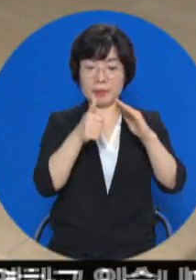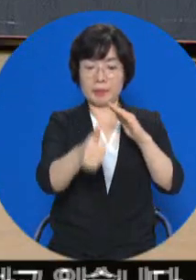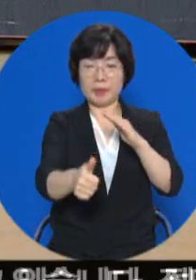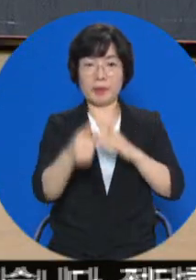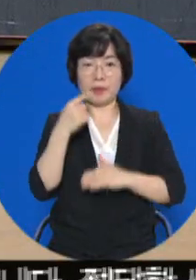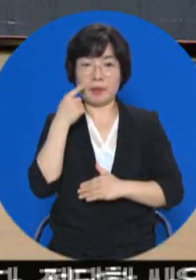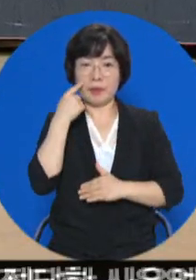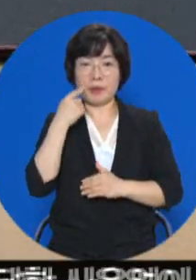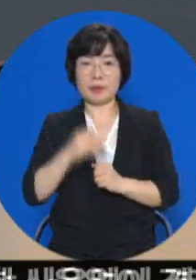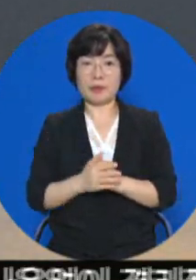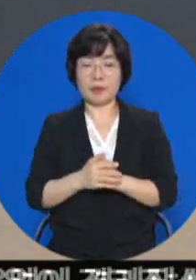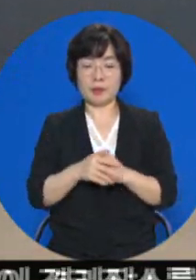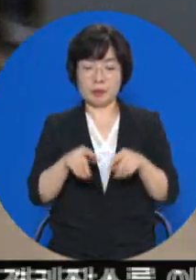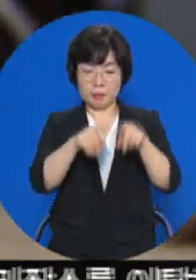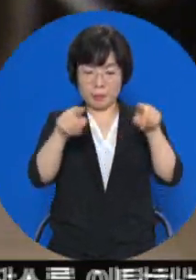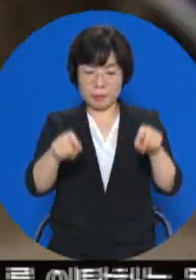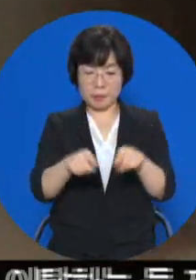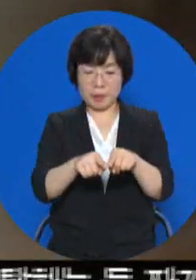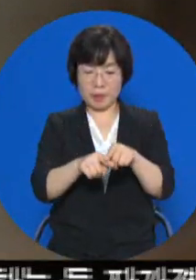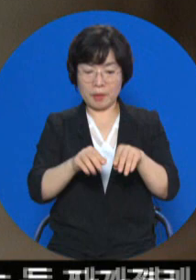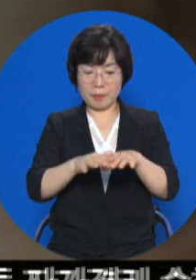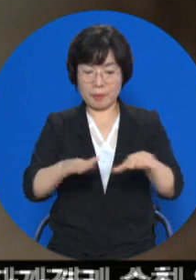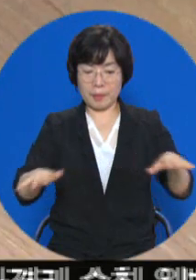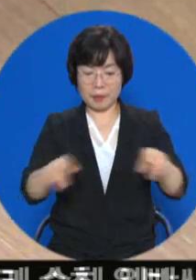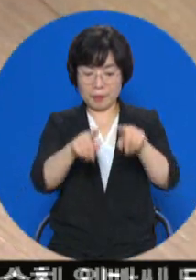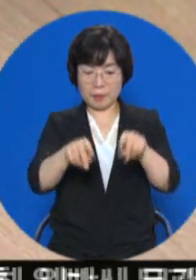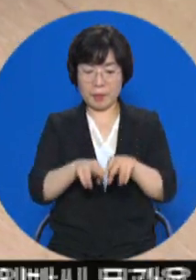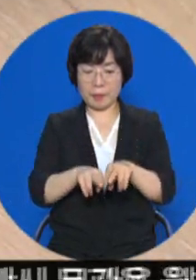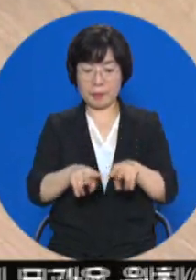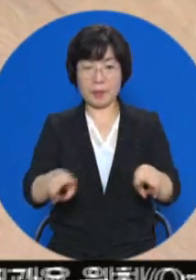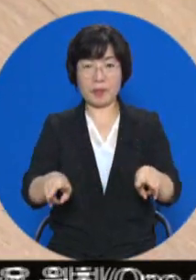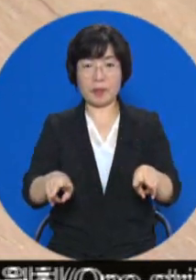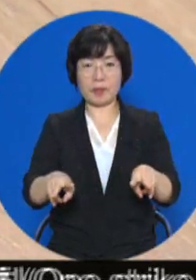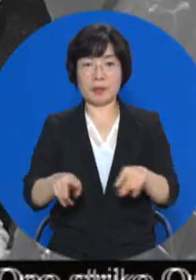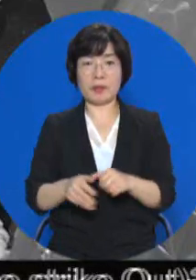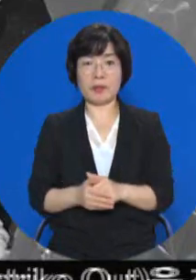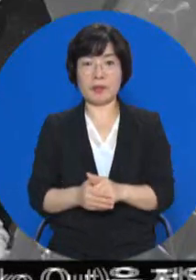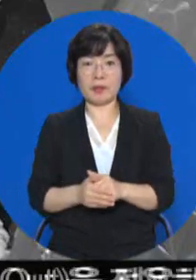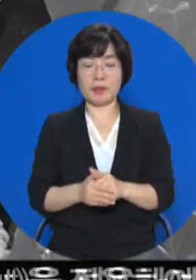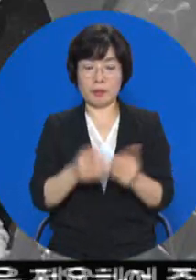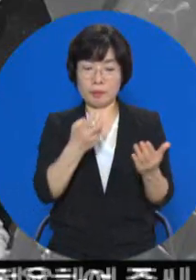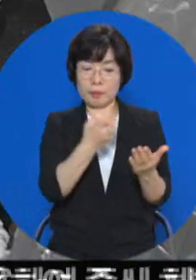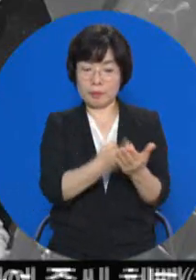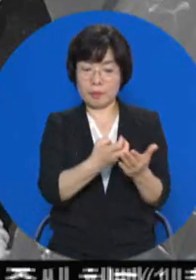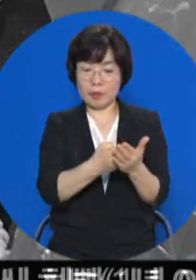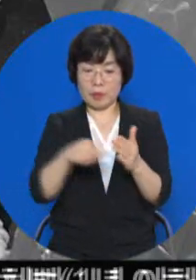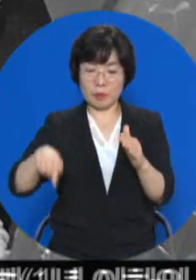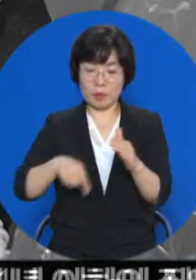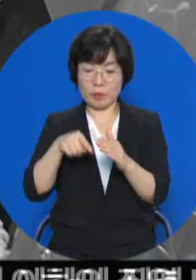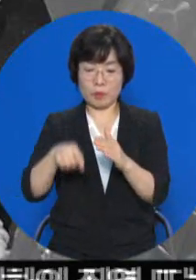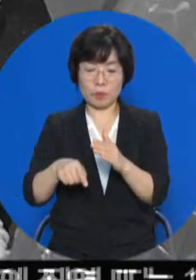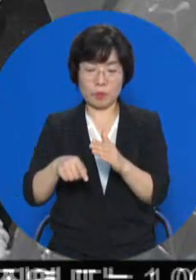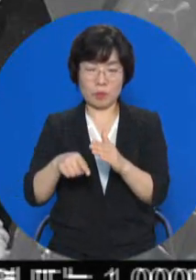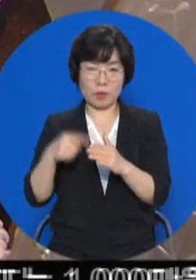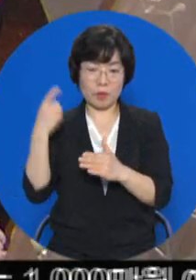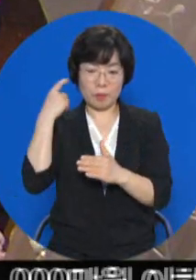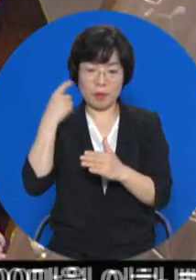봤습니다. 접착제가 잘못된 탓인지 타일 틈새가 벌어져 있거나 두드려보면 이렇게